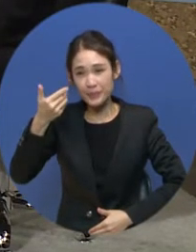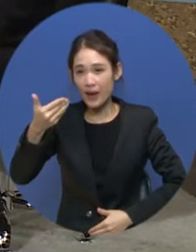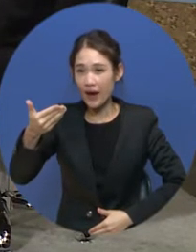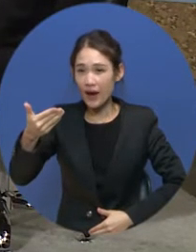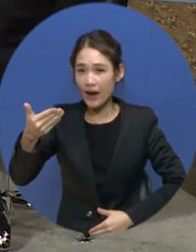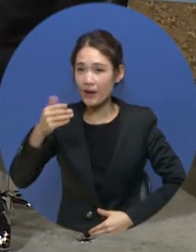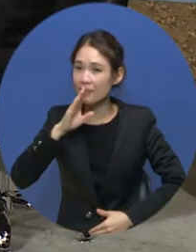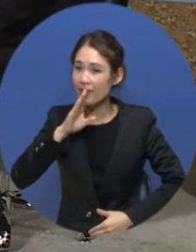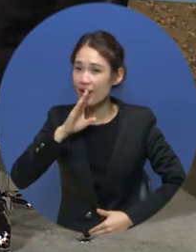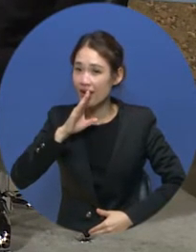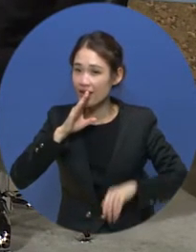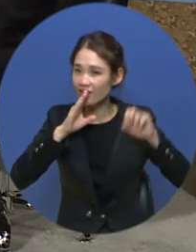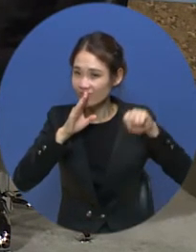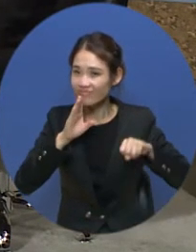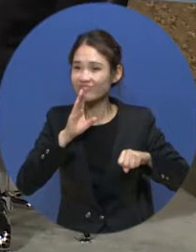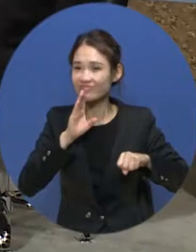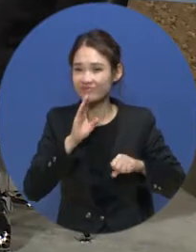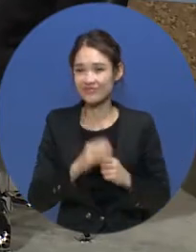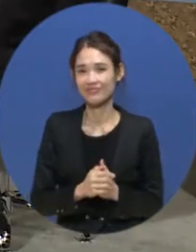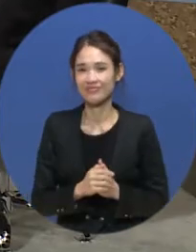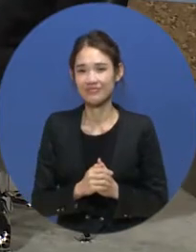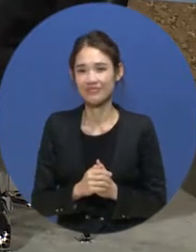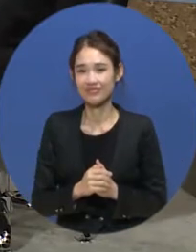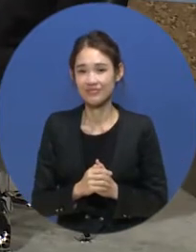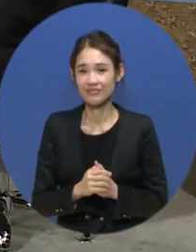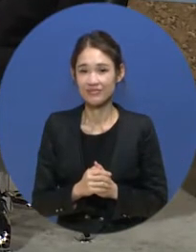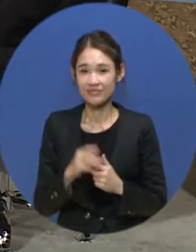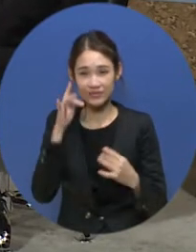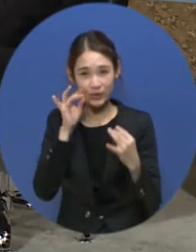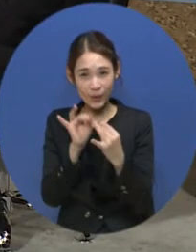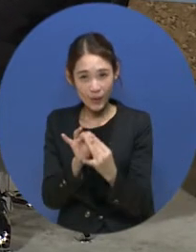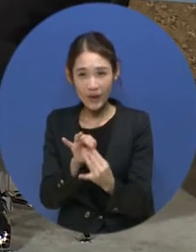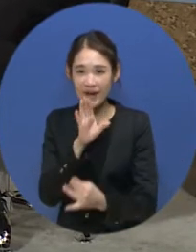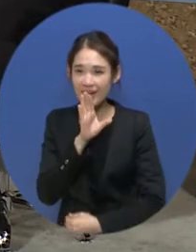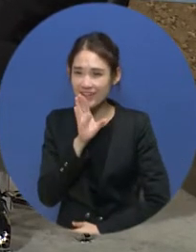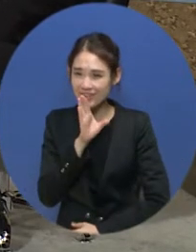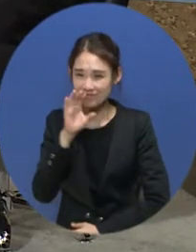수 있을까요? 네, 그렇죠. 그렇죠. 네. 네, 회장님도 동의하시나요? 네. 네.